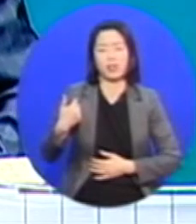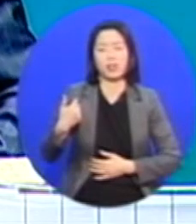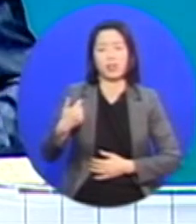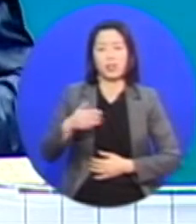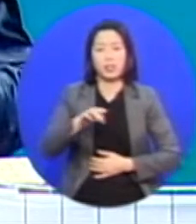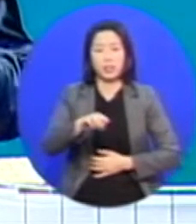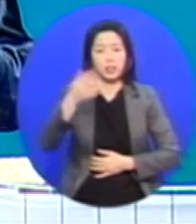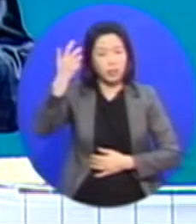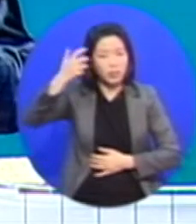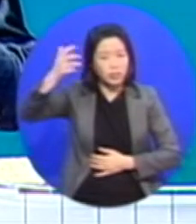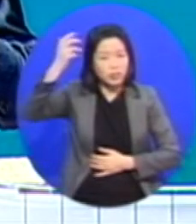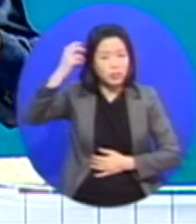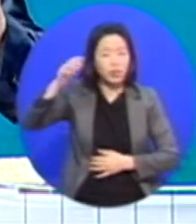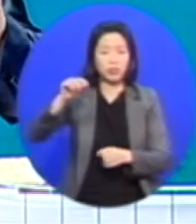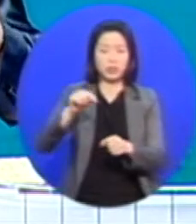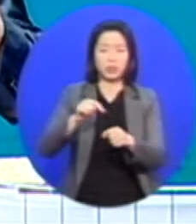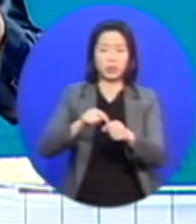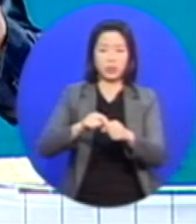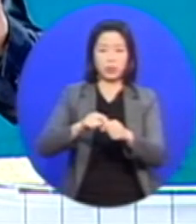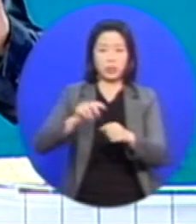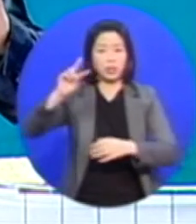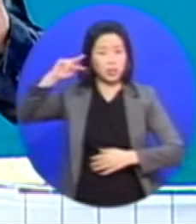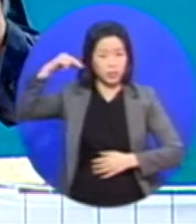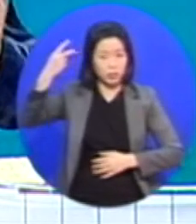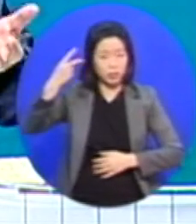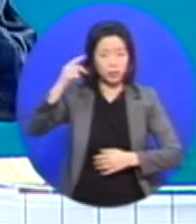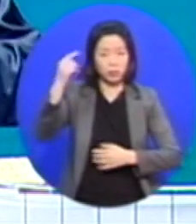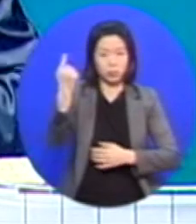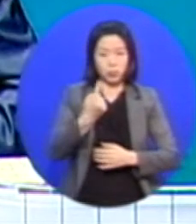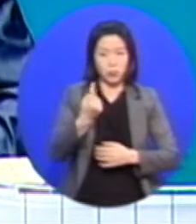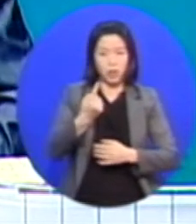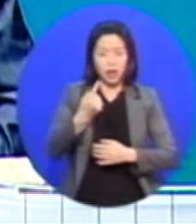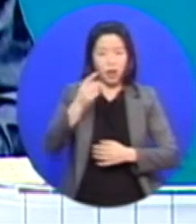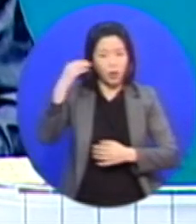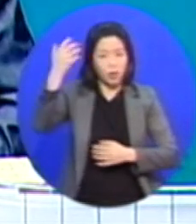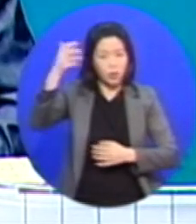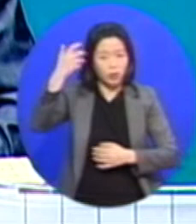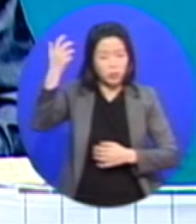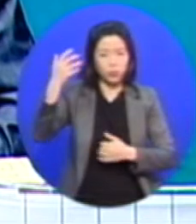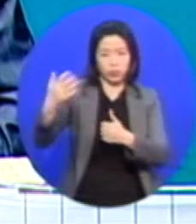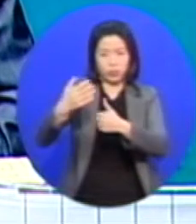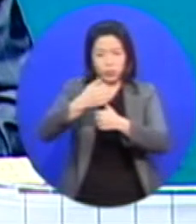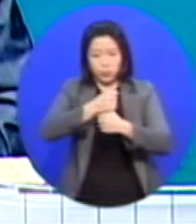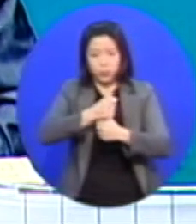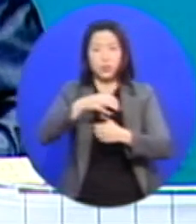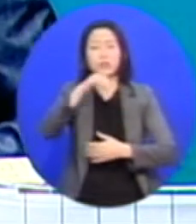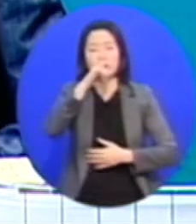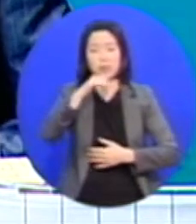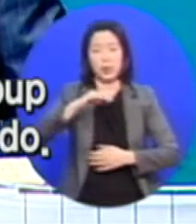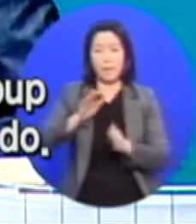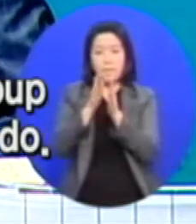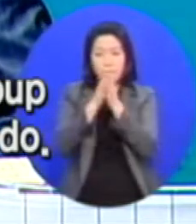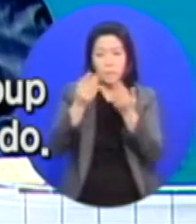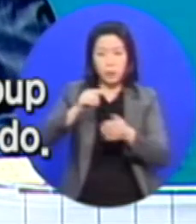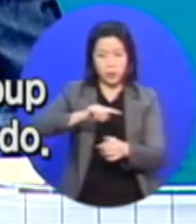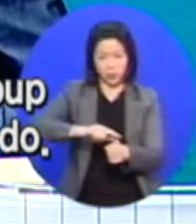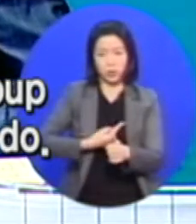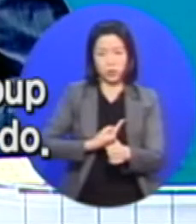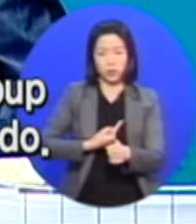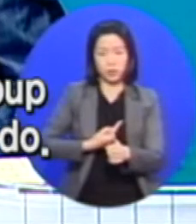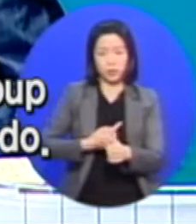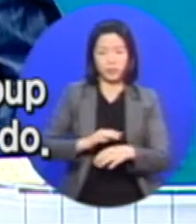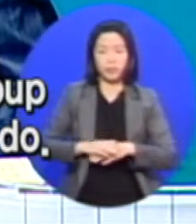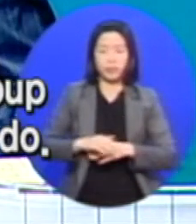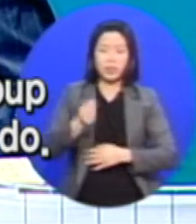영적으로 뒤집어 이야기하면 묶여 있는 거야 본인 스스로가 몇 년 전에 주